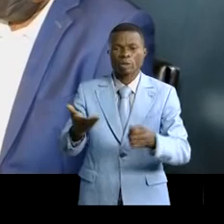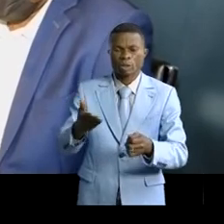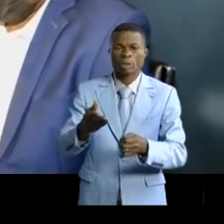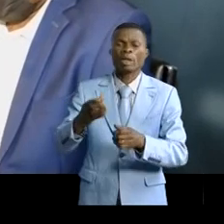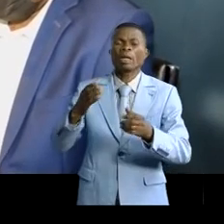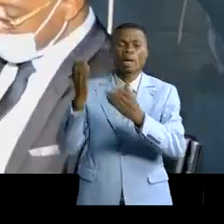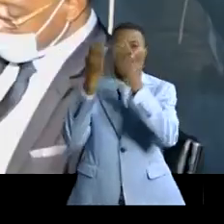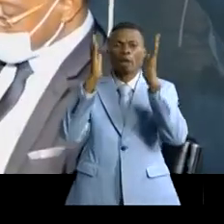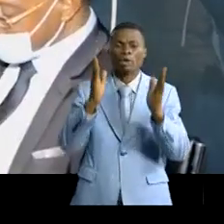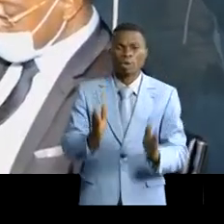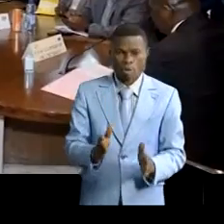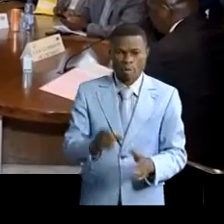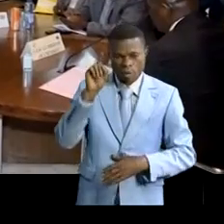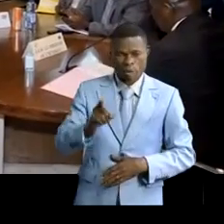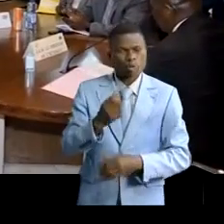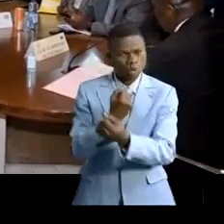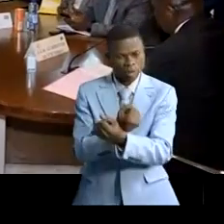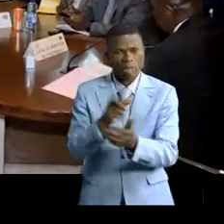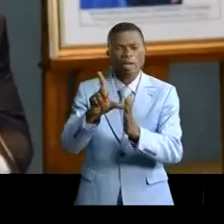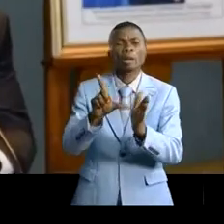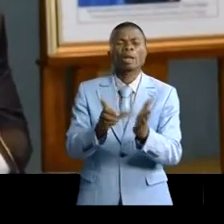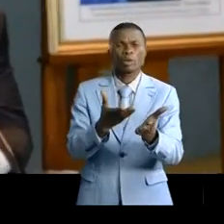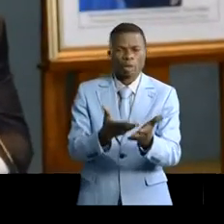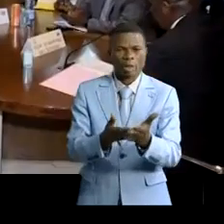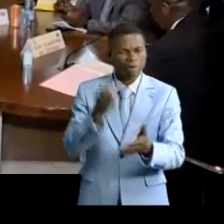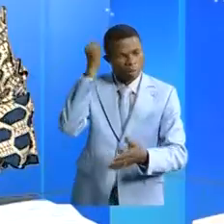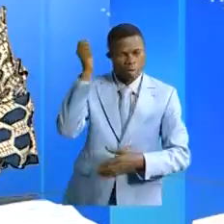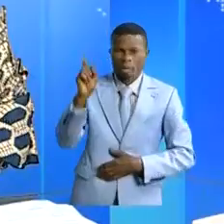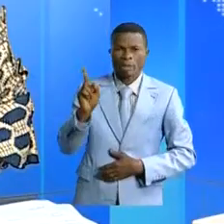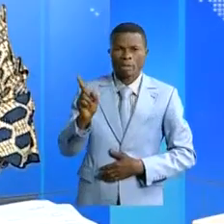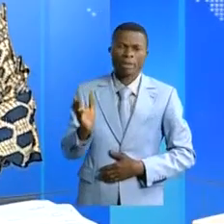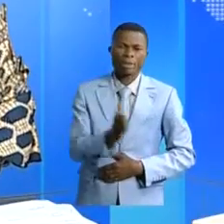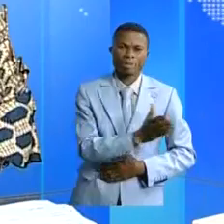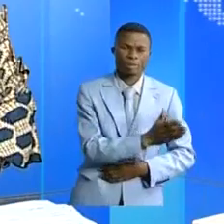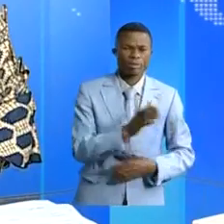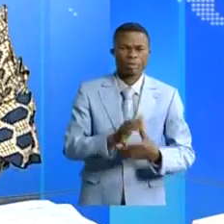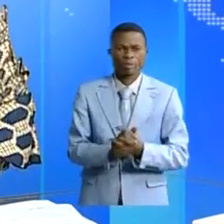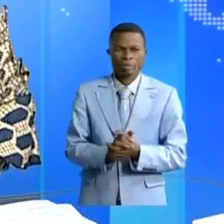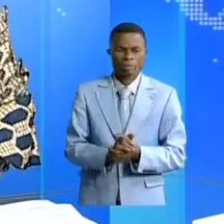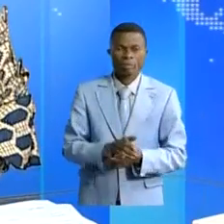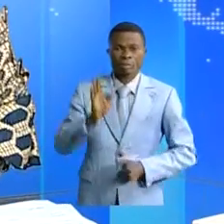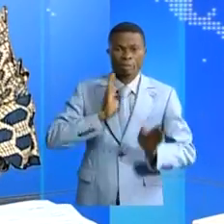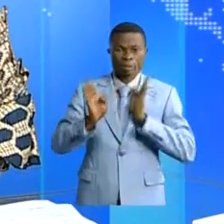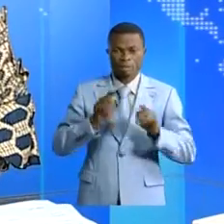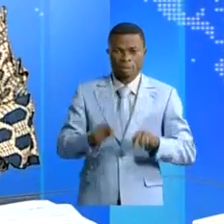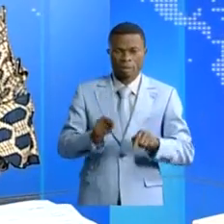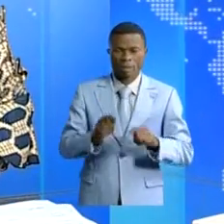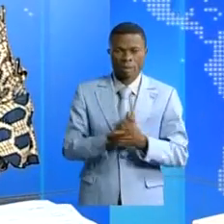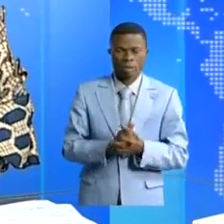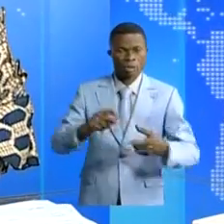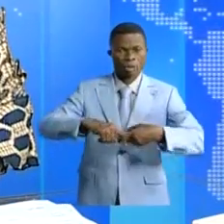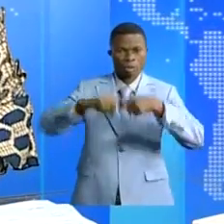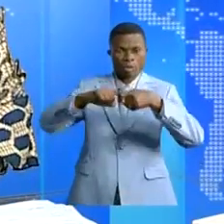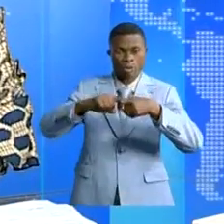opérateurs économiques n'ont qu'à s'y conformer sans atermoiement. Rendons-nous à Beni qui, après une suspension